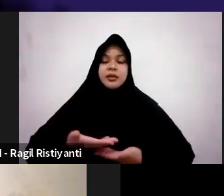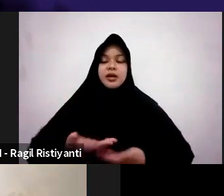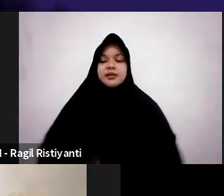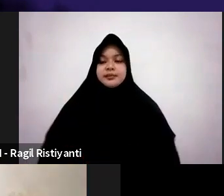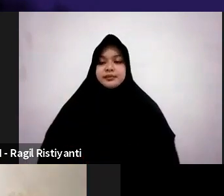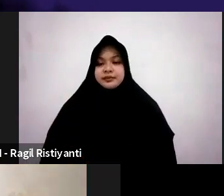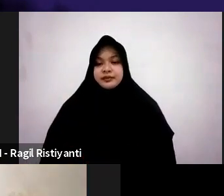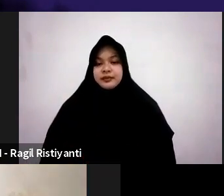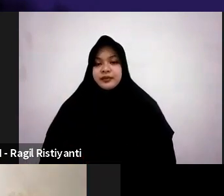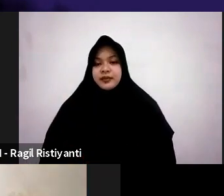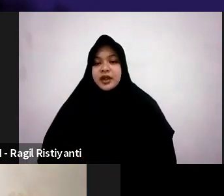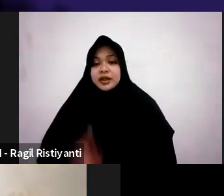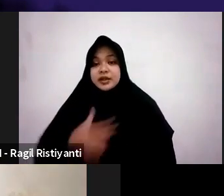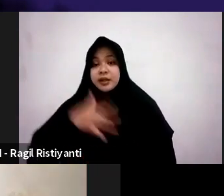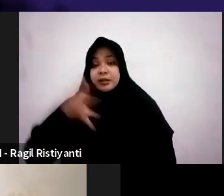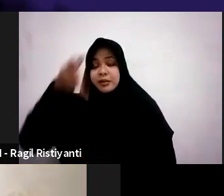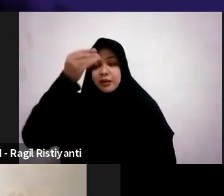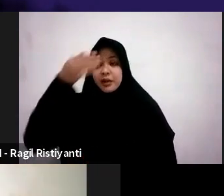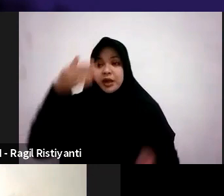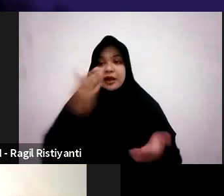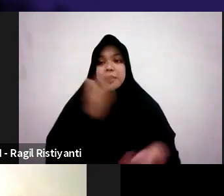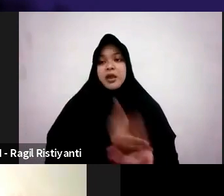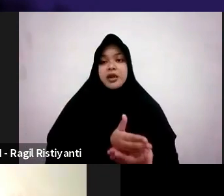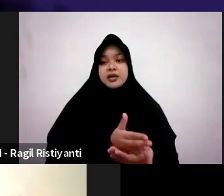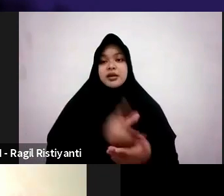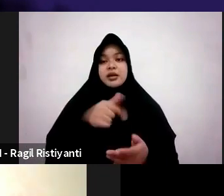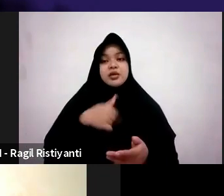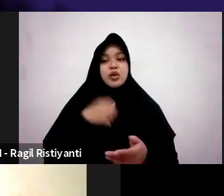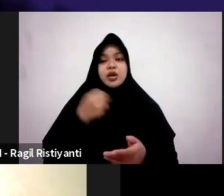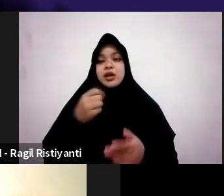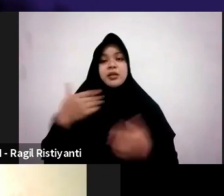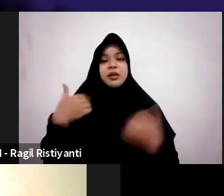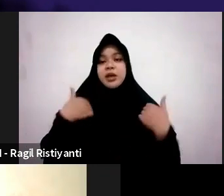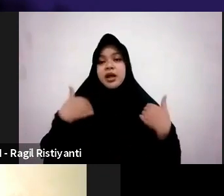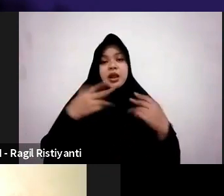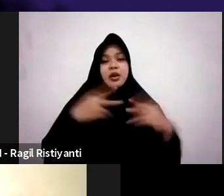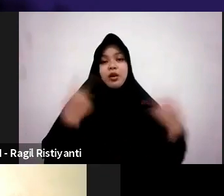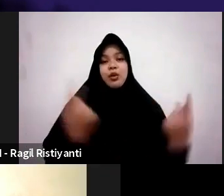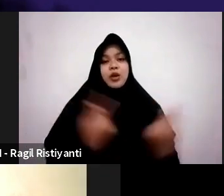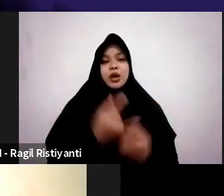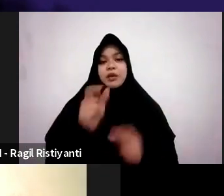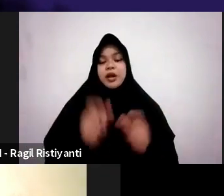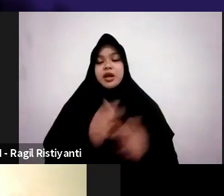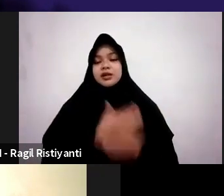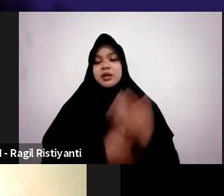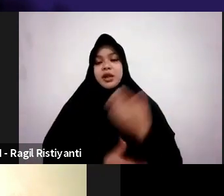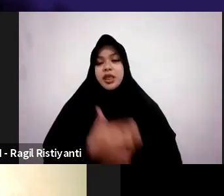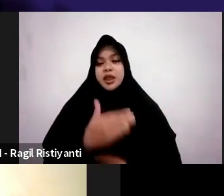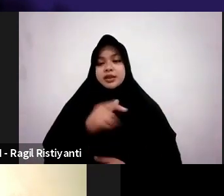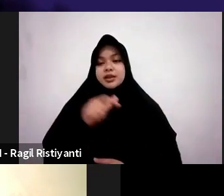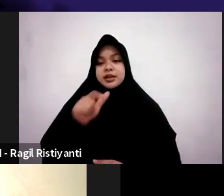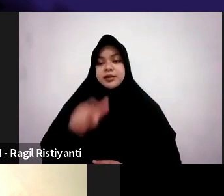saya saya akan pemahamannya terbatas ya mesin saya tidak memiliki keluarga yang penyandang disabilitas ini